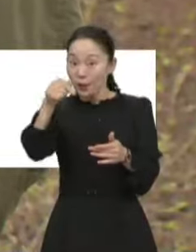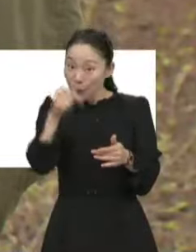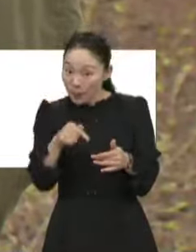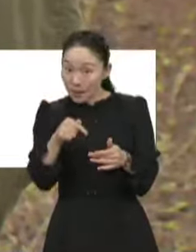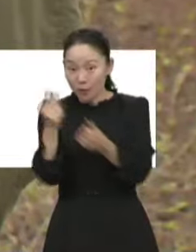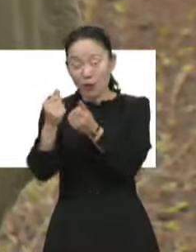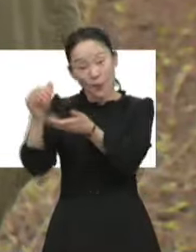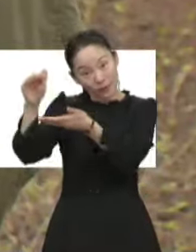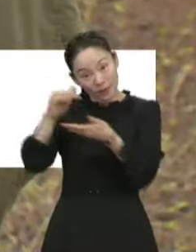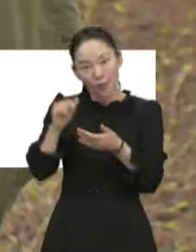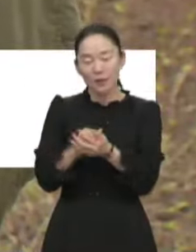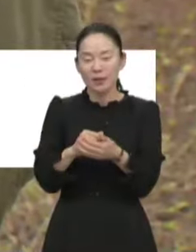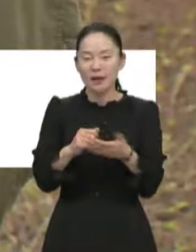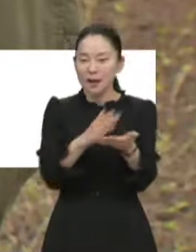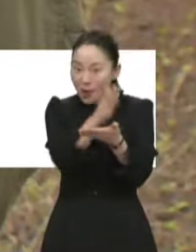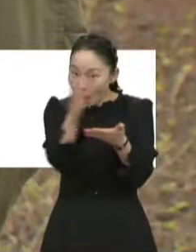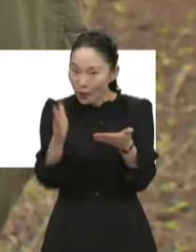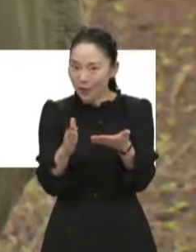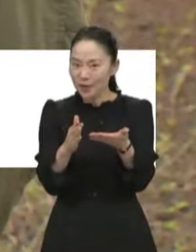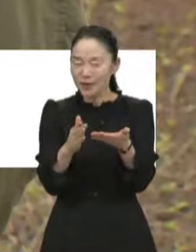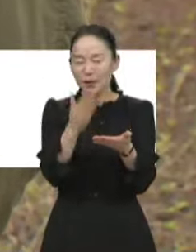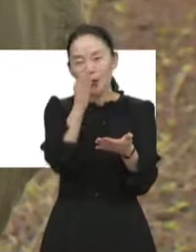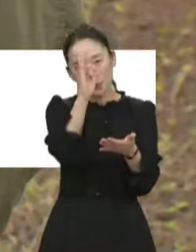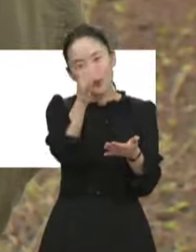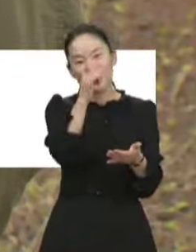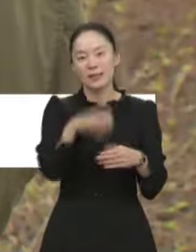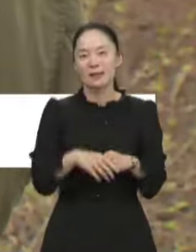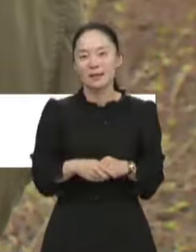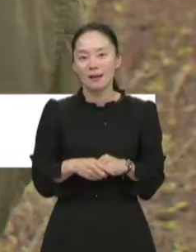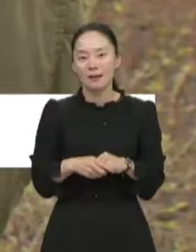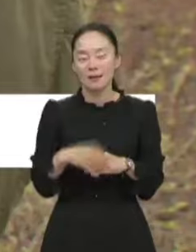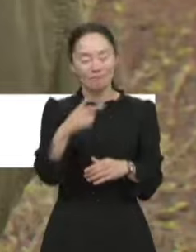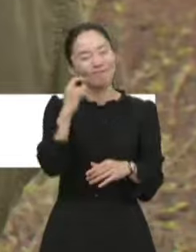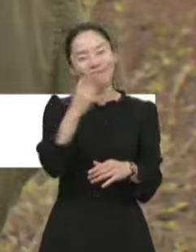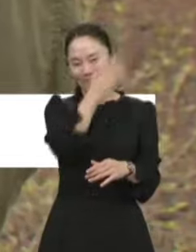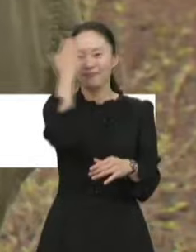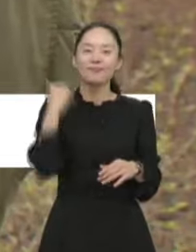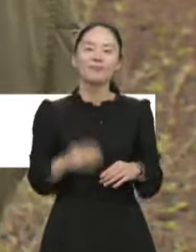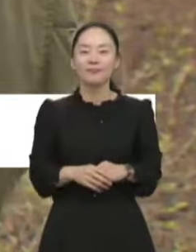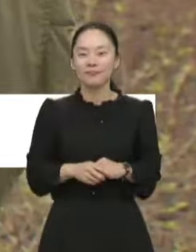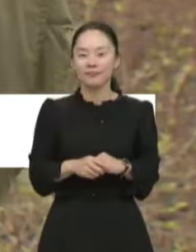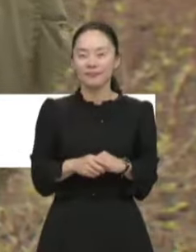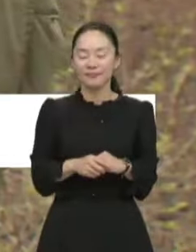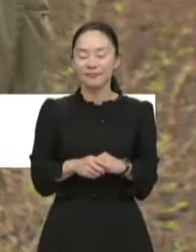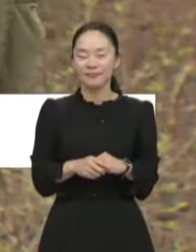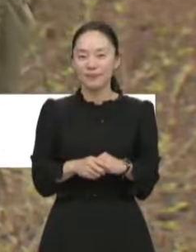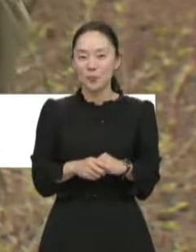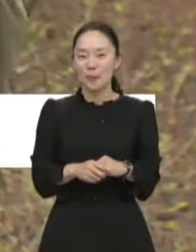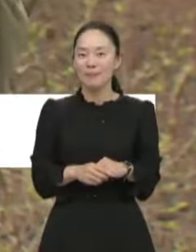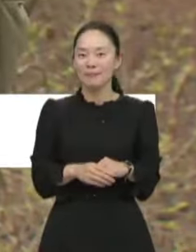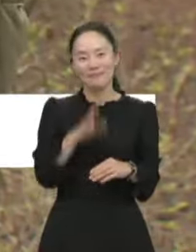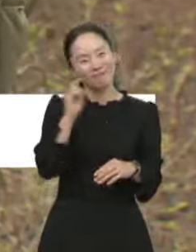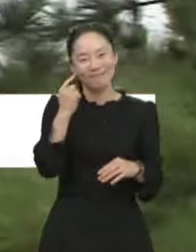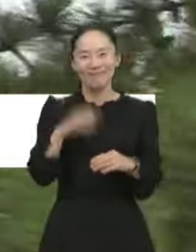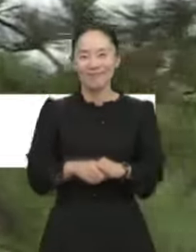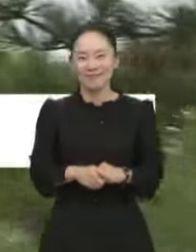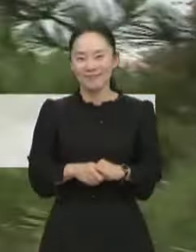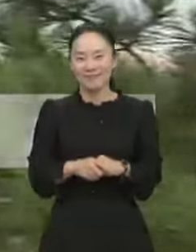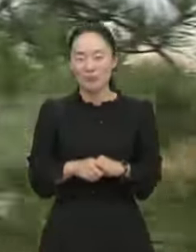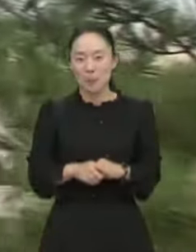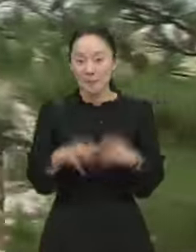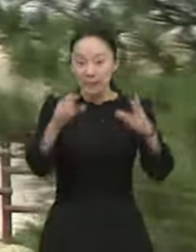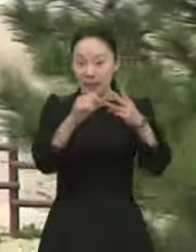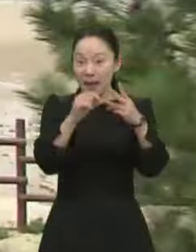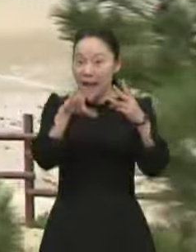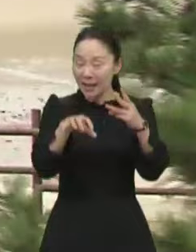들어보니까 다양한 목련을 보게 된 것 같아서 너무 아름다운 것 같아요. 정말 예쁘네요.